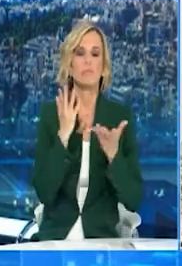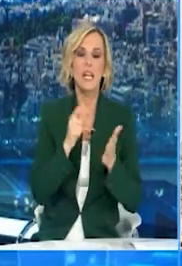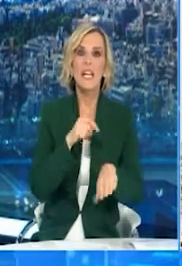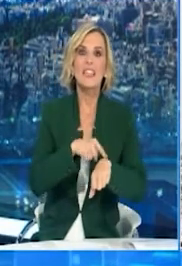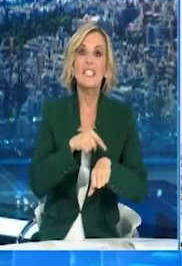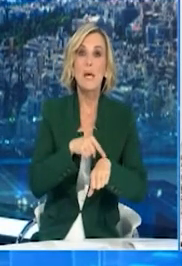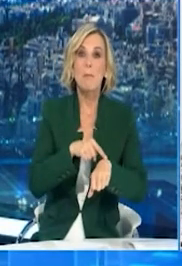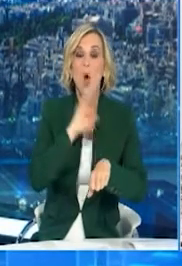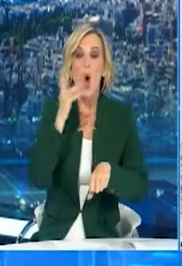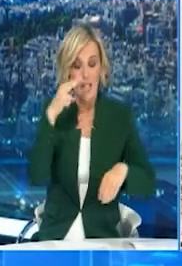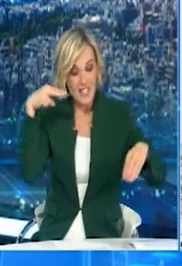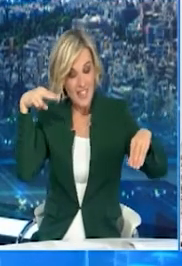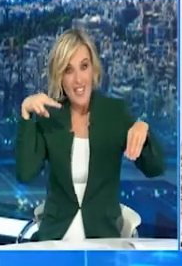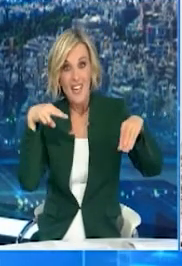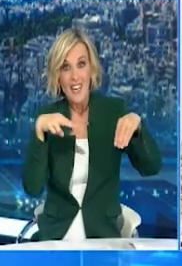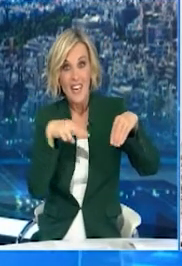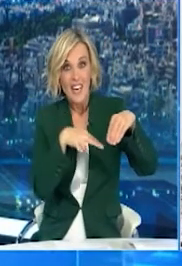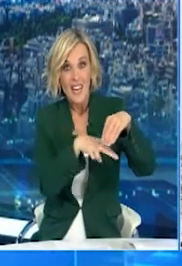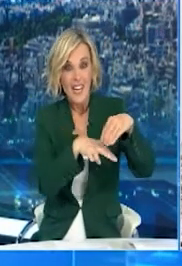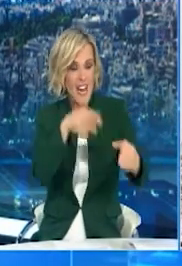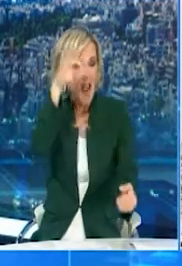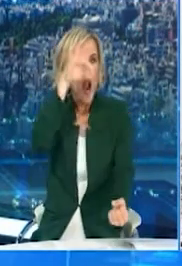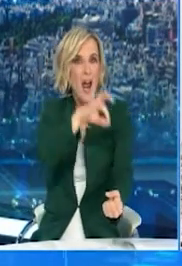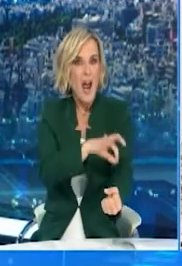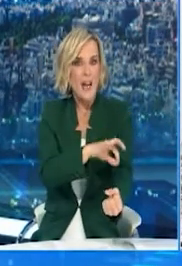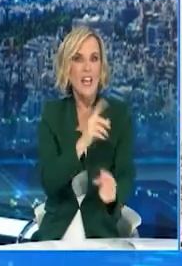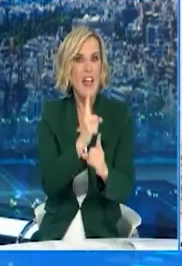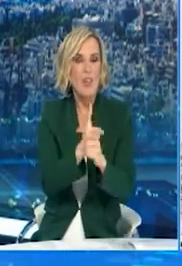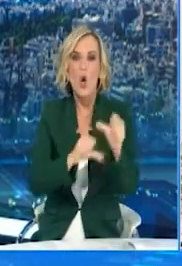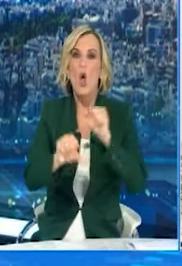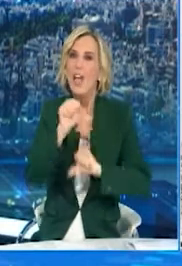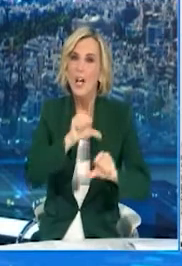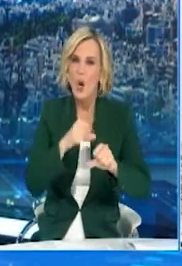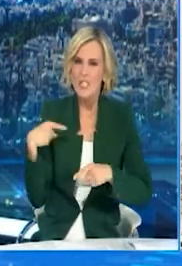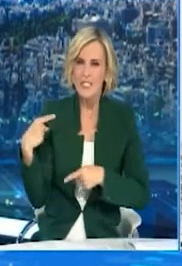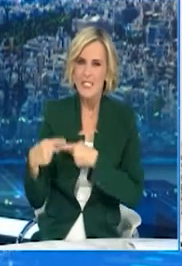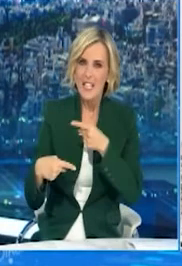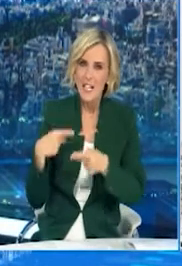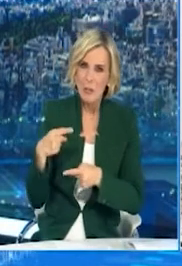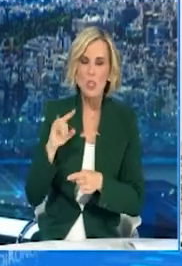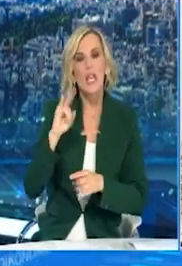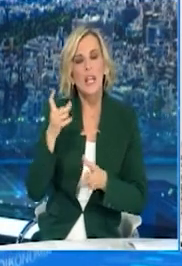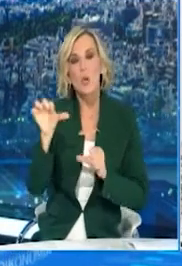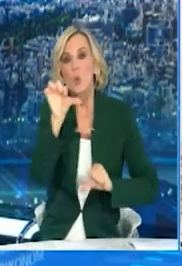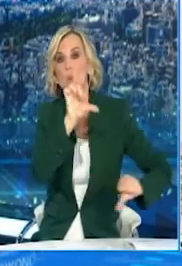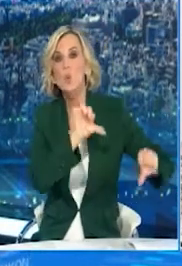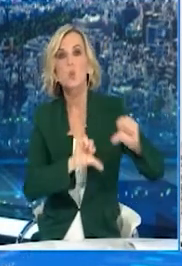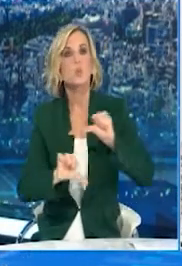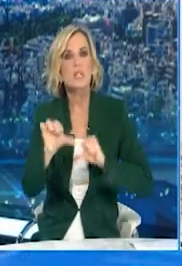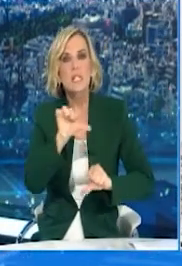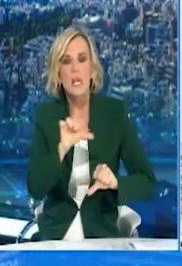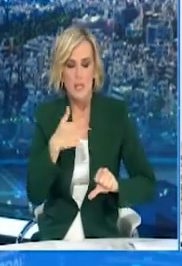χορηγούνται ενδοφλέβια πλην της γαστρογραφίνης, όπως και ουσίες οι οποίες έρχονται σε επαφή με το